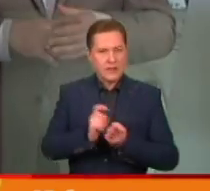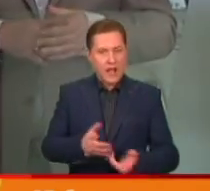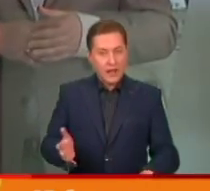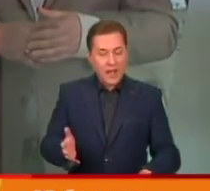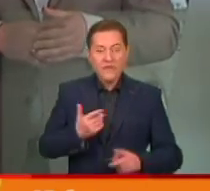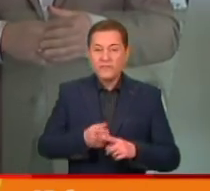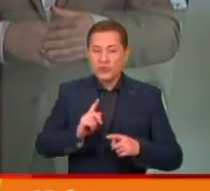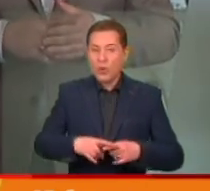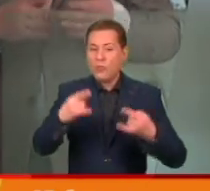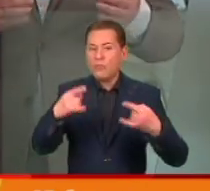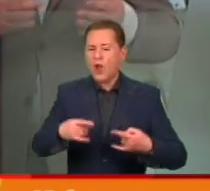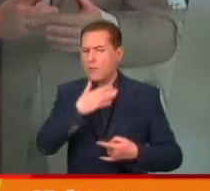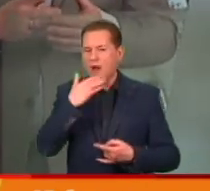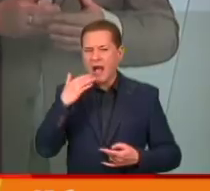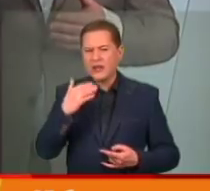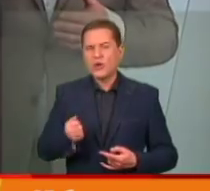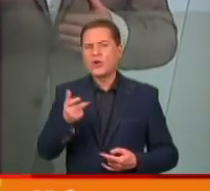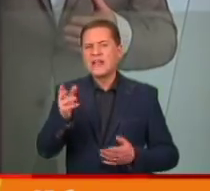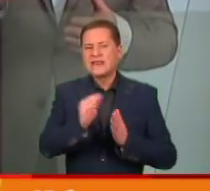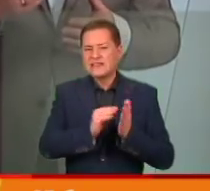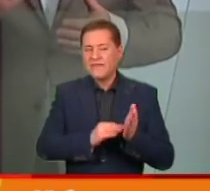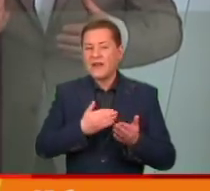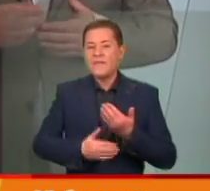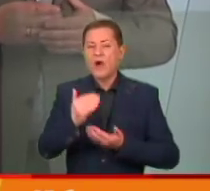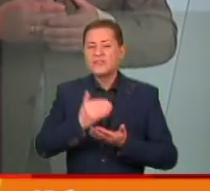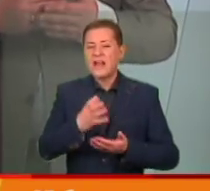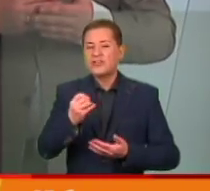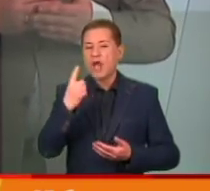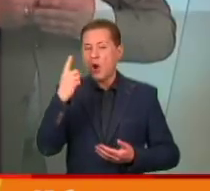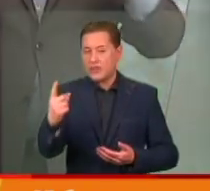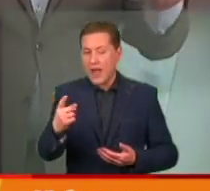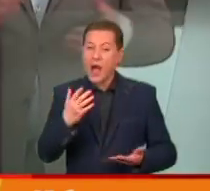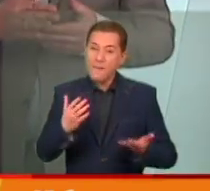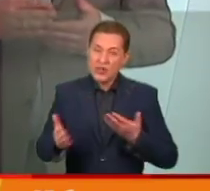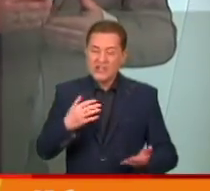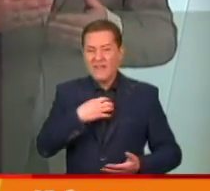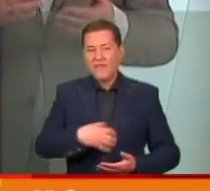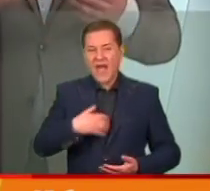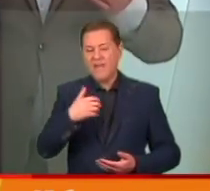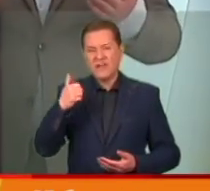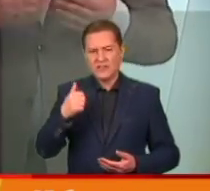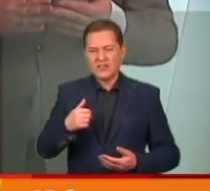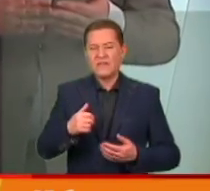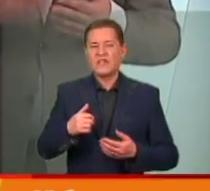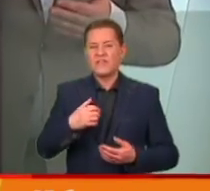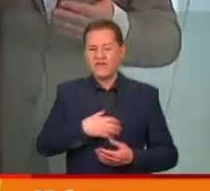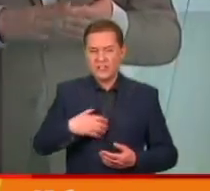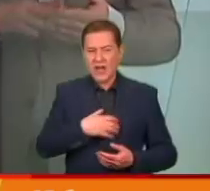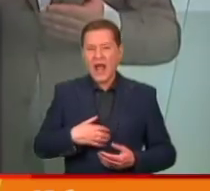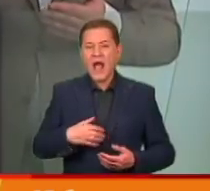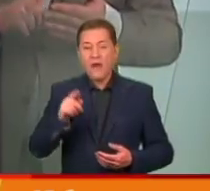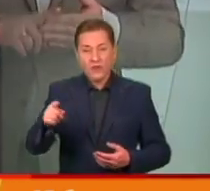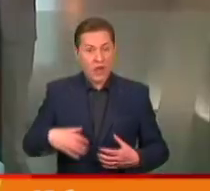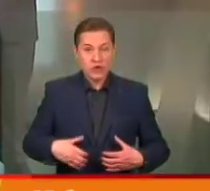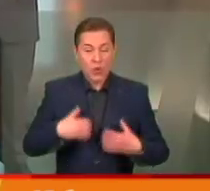цьому проєкті було доволі багато цифр. Наостанок ще одна, можливо, найважливіша. Особисто мене вона